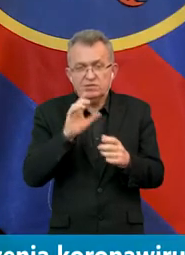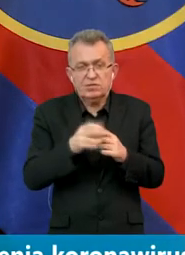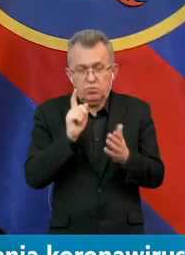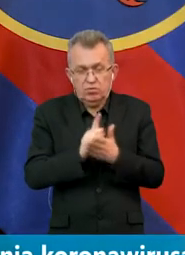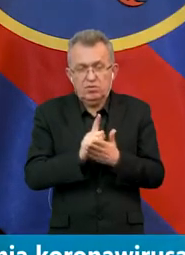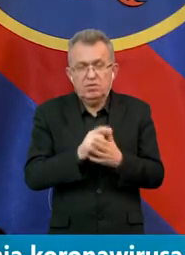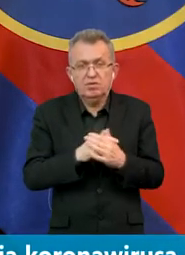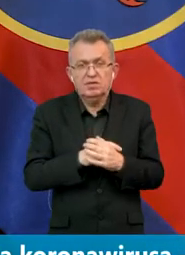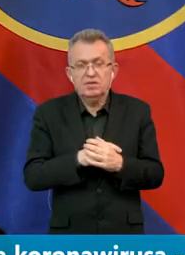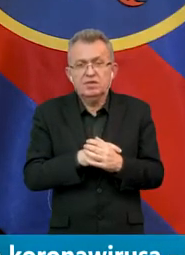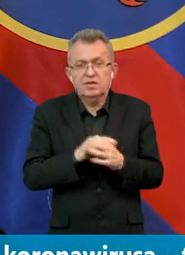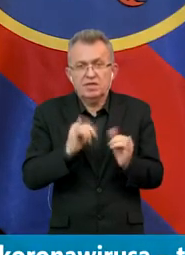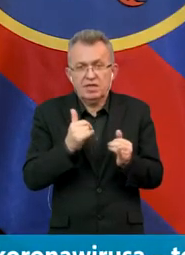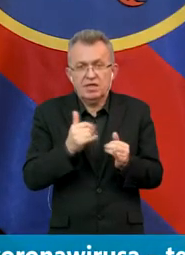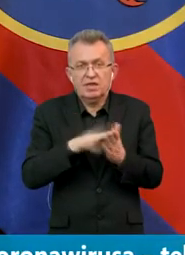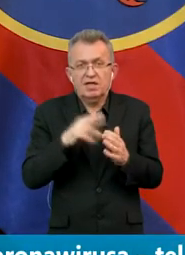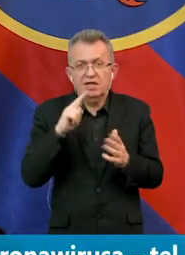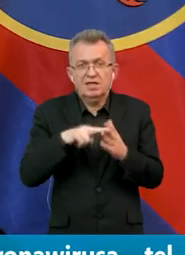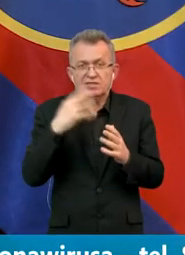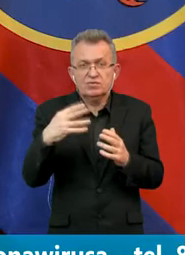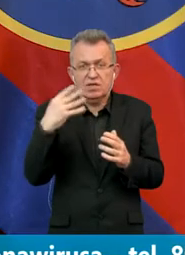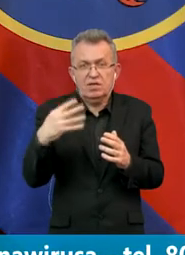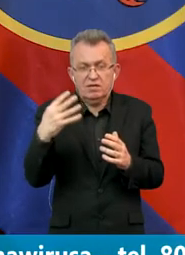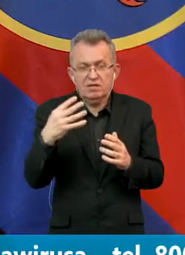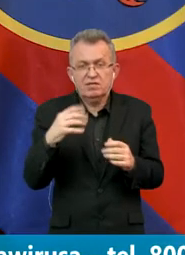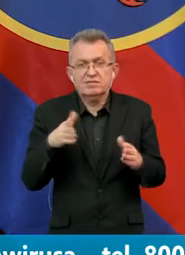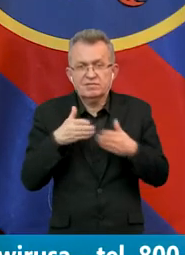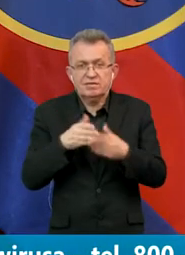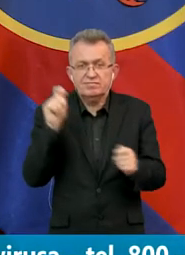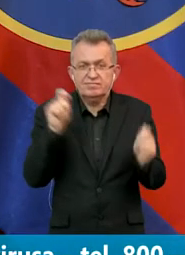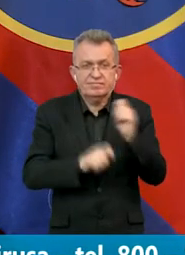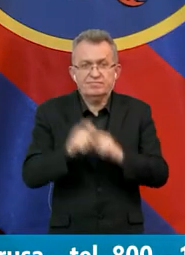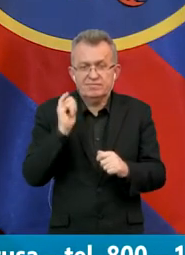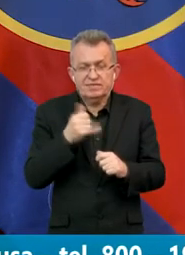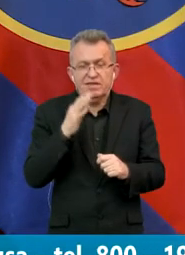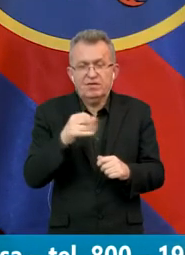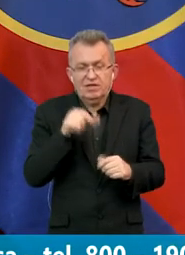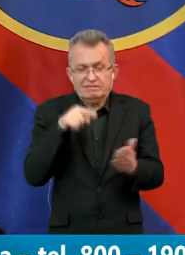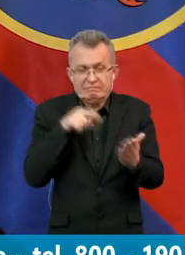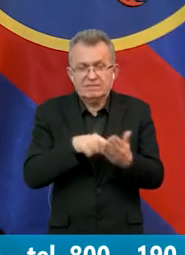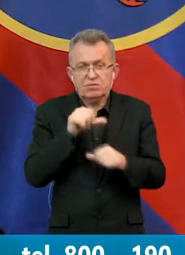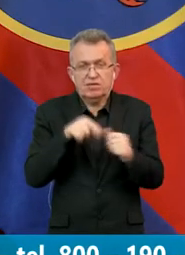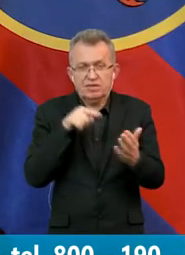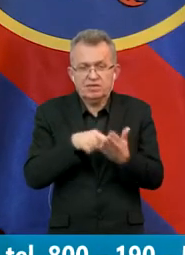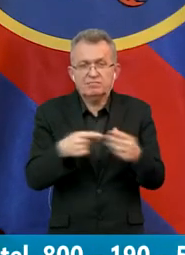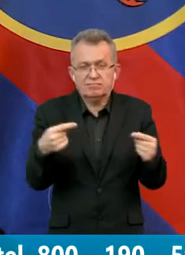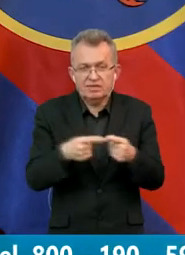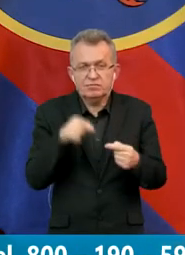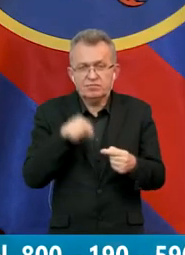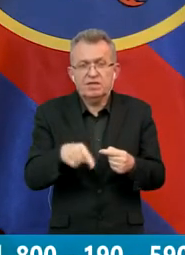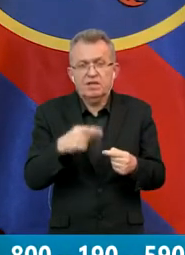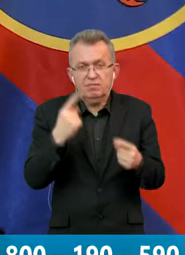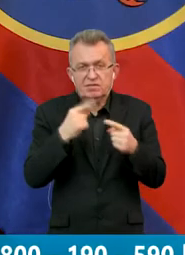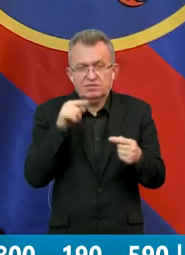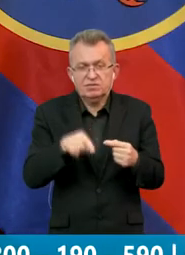uda. Więc jak raz na 4 lata mamy Torshipy w Szczecinie, więc ten rok jest właśnie tym właściwym i mam nadzieję,